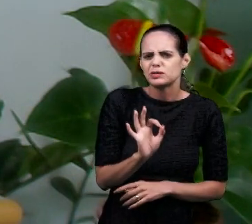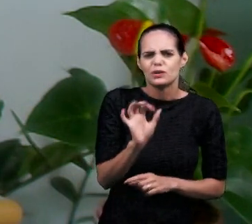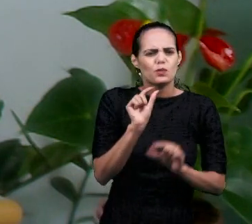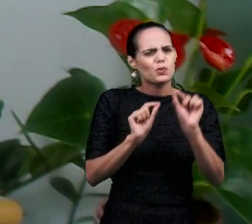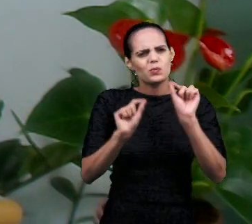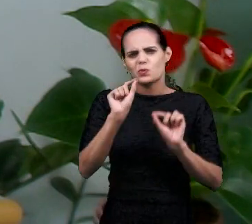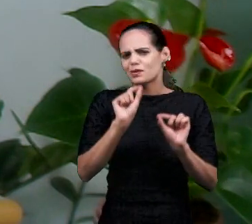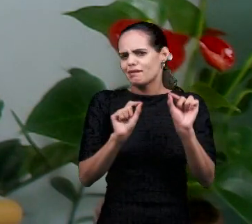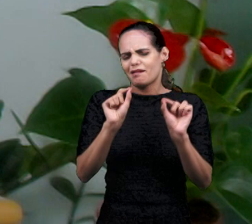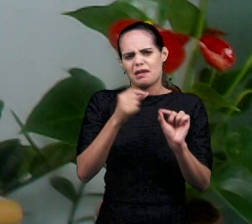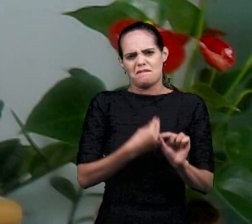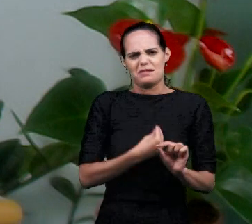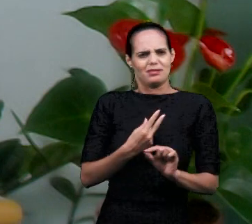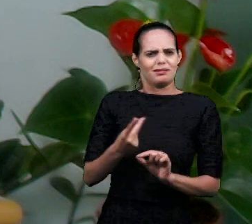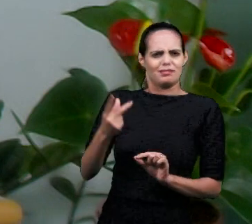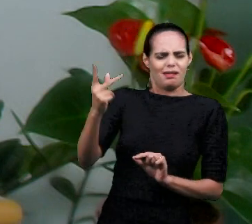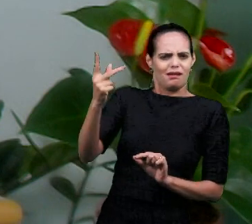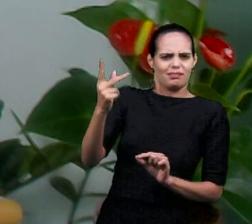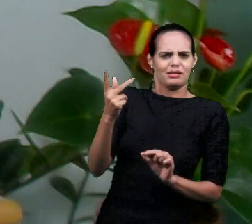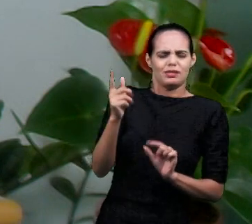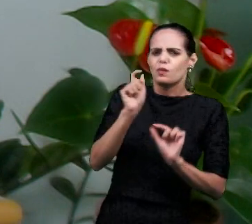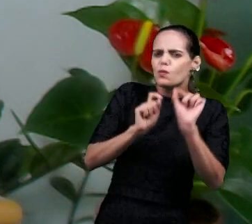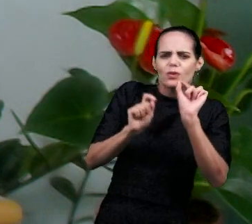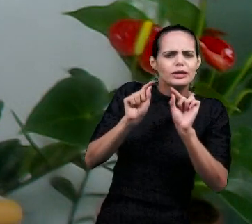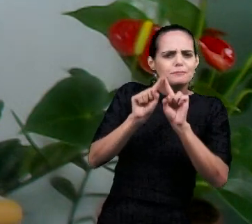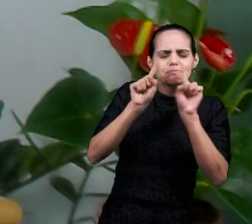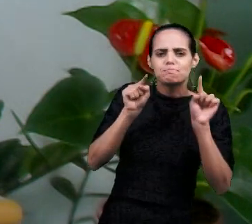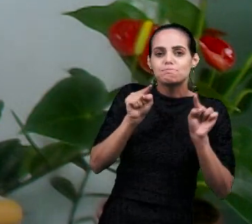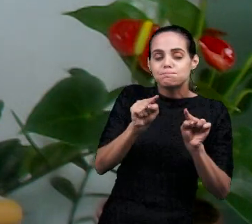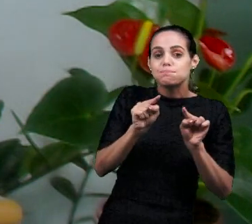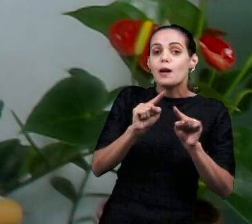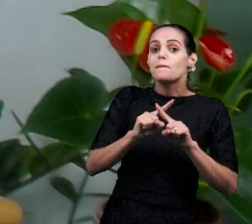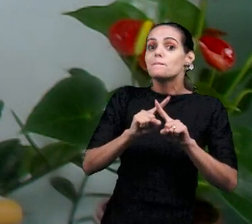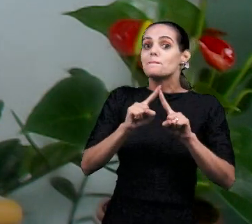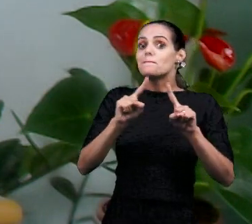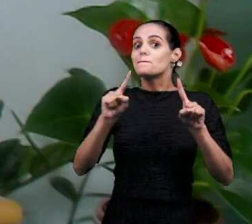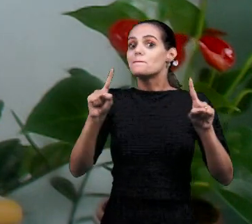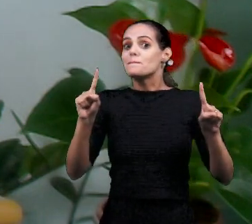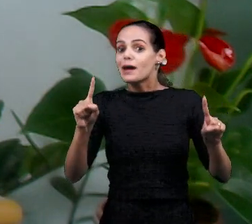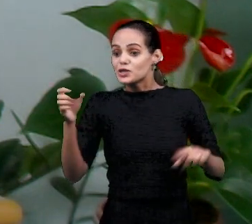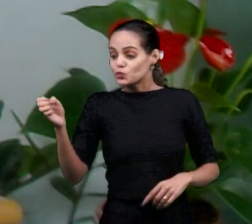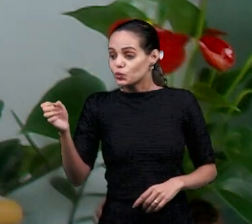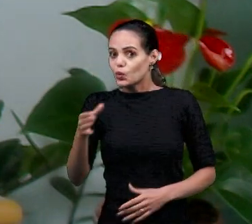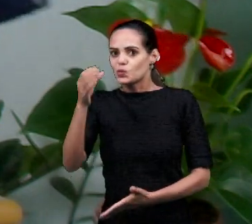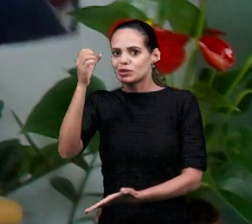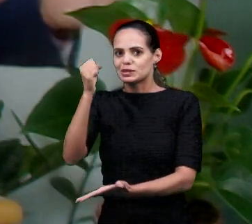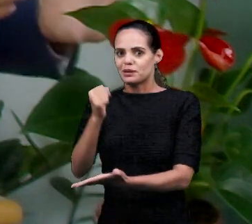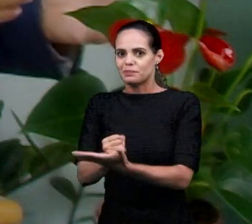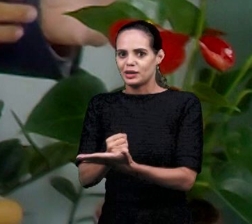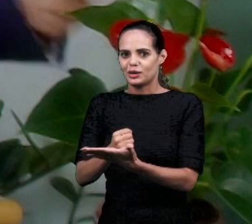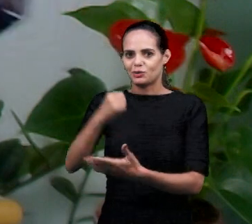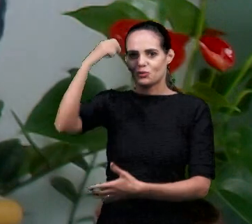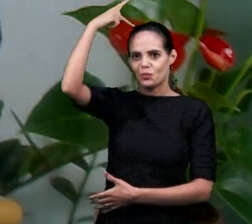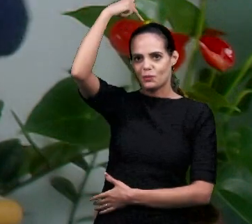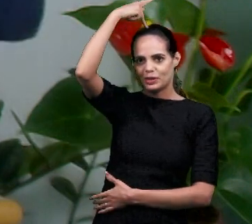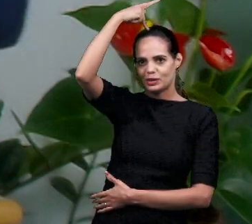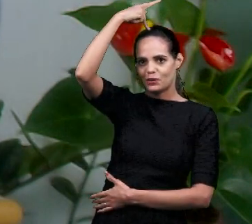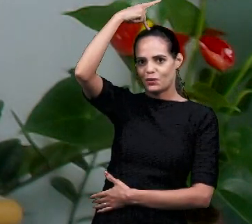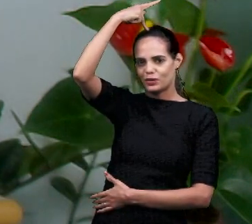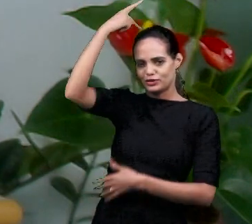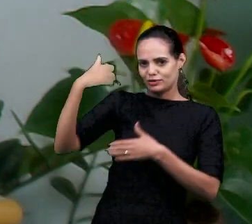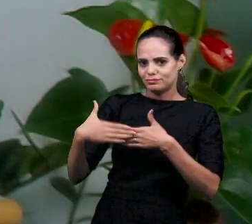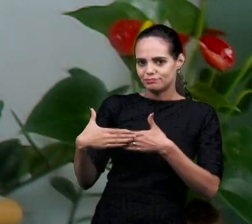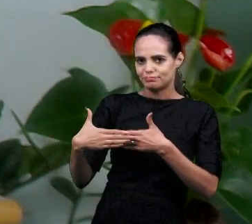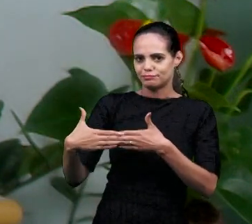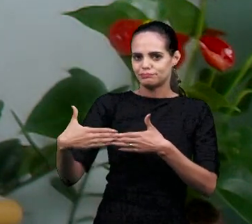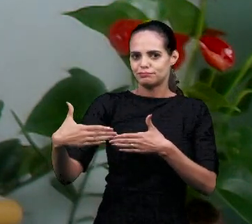ce qui touchait à la vie éternelle. Mais au Nouveau Testament, à partir de la Pentecôte, annoncé par le Seigneur Jésus,